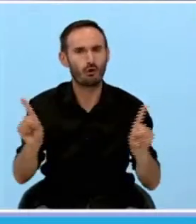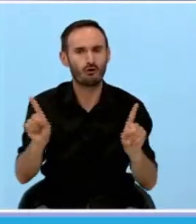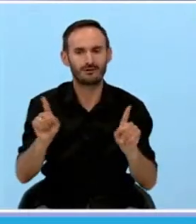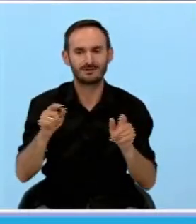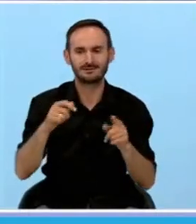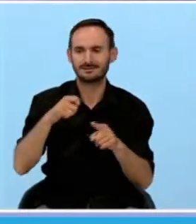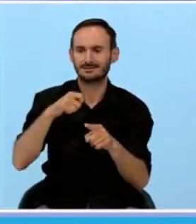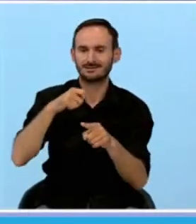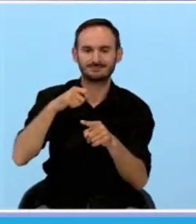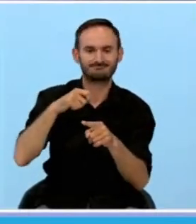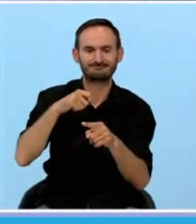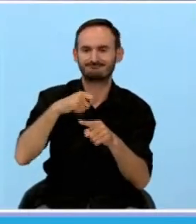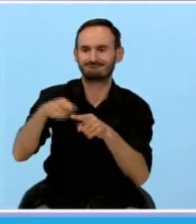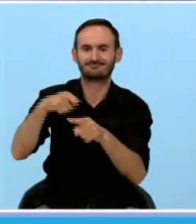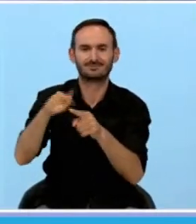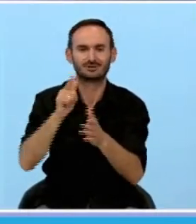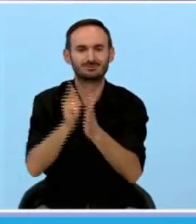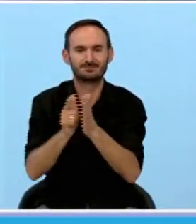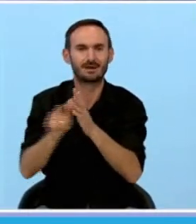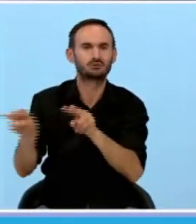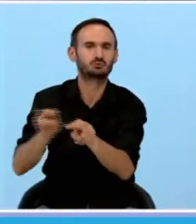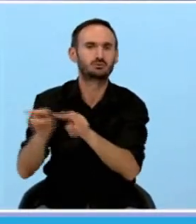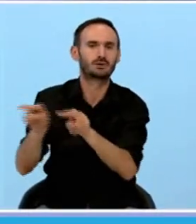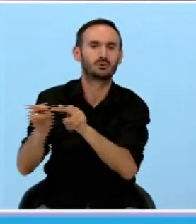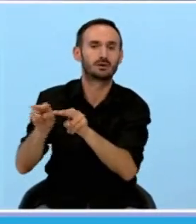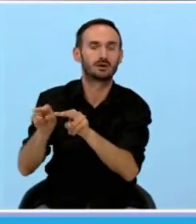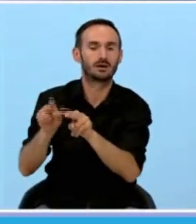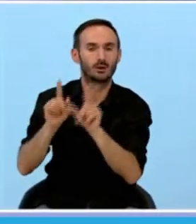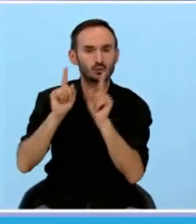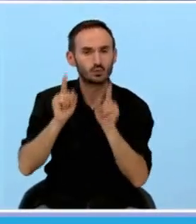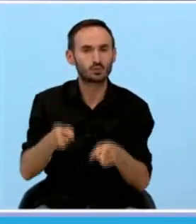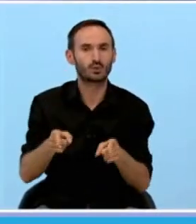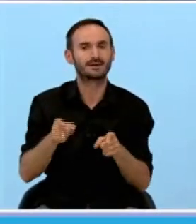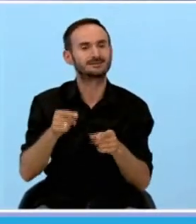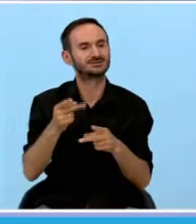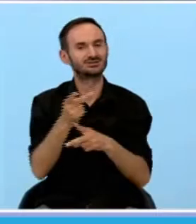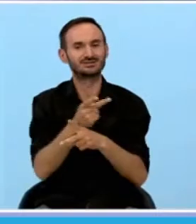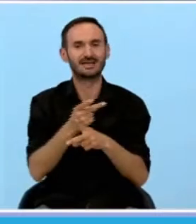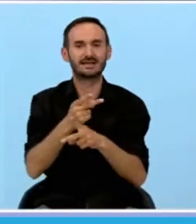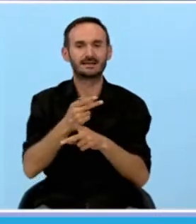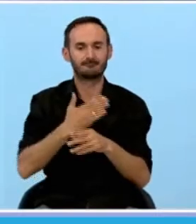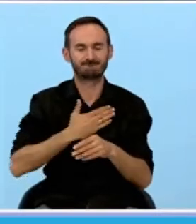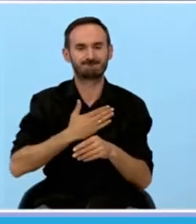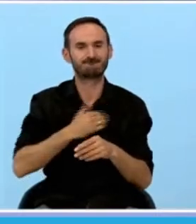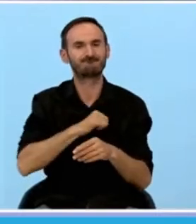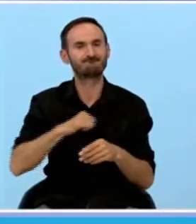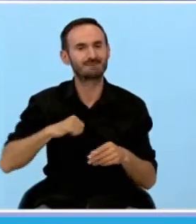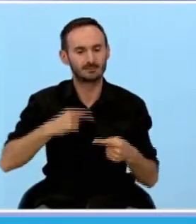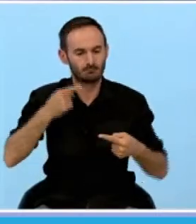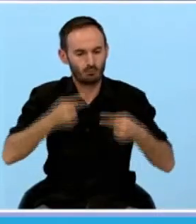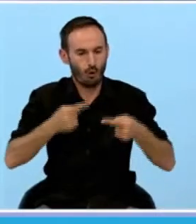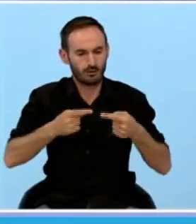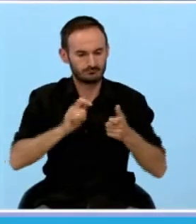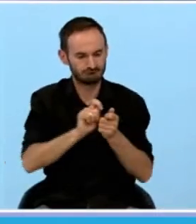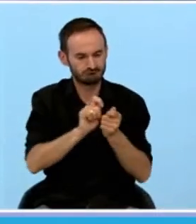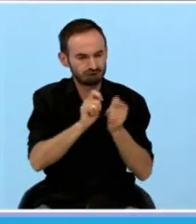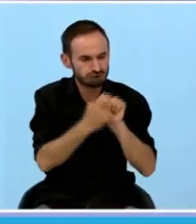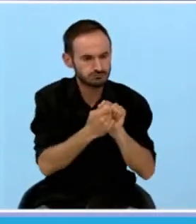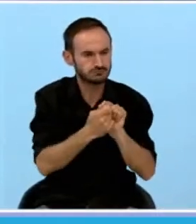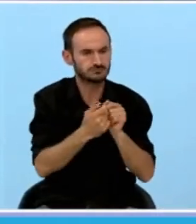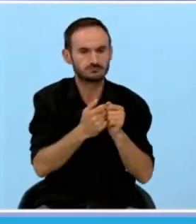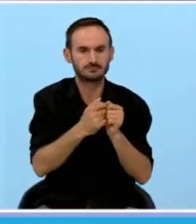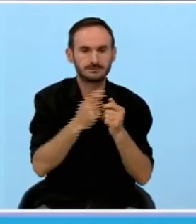Kemi mos zgjidh me procedura gjyqësore, por duhet me marr masa politike dhe masa me i përdor instrumentet